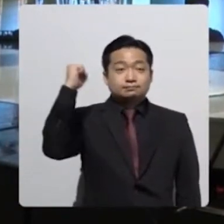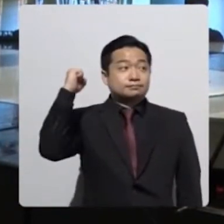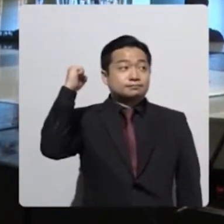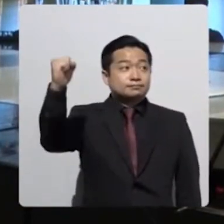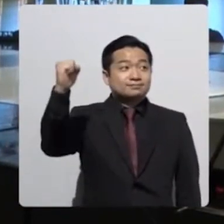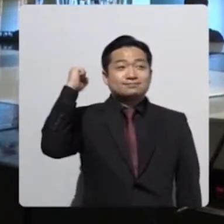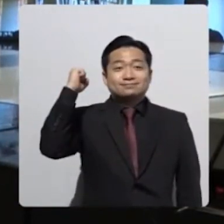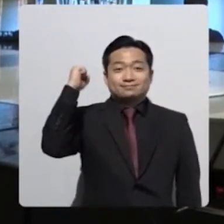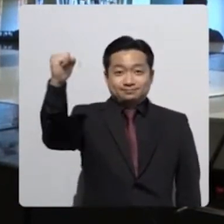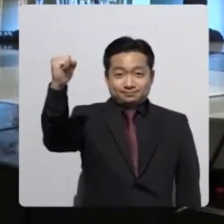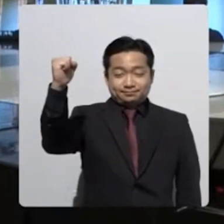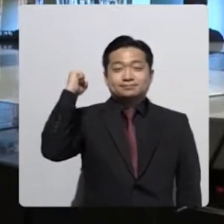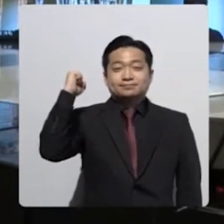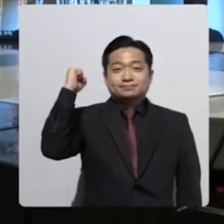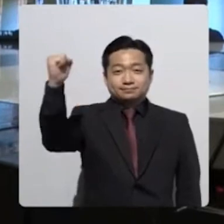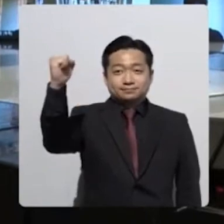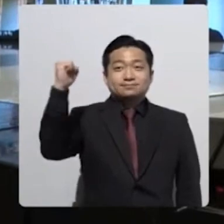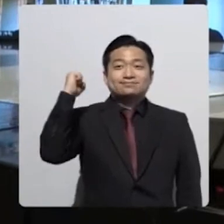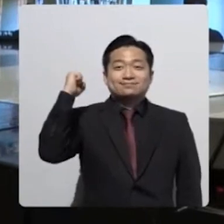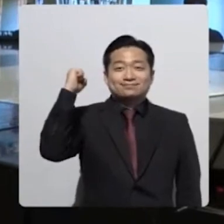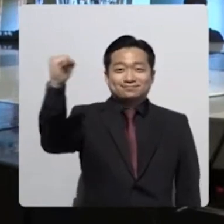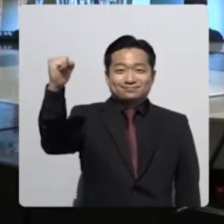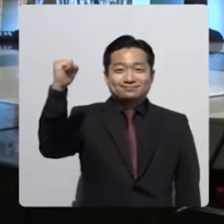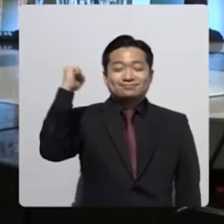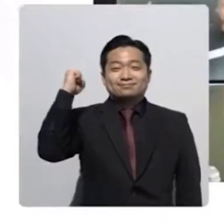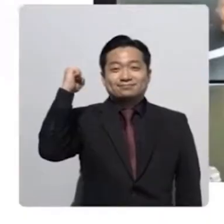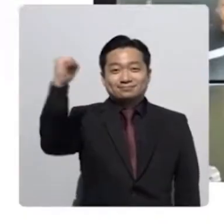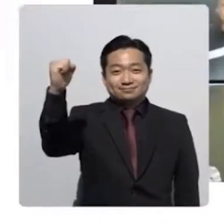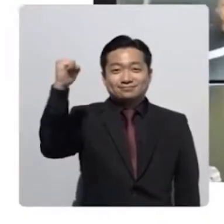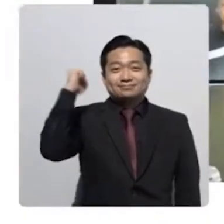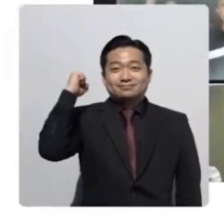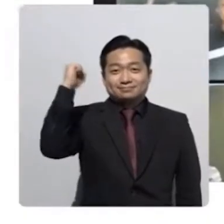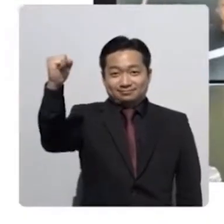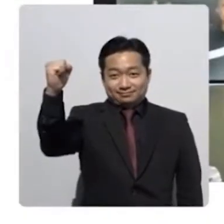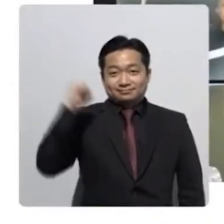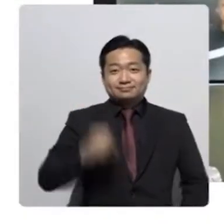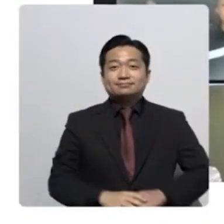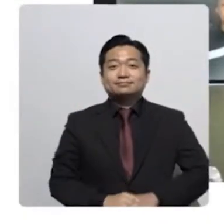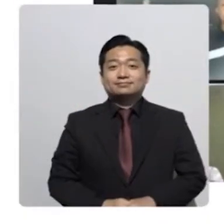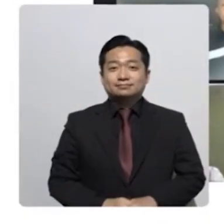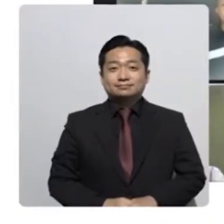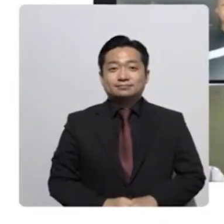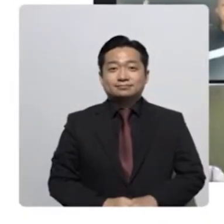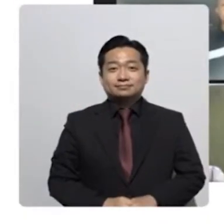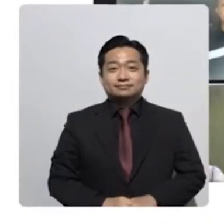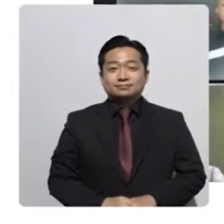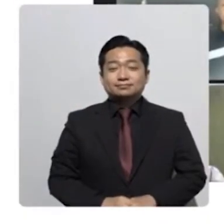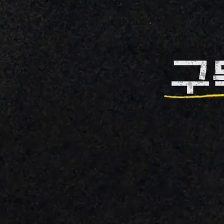최재형.